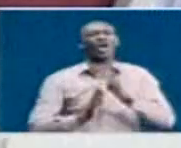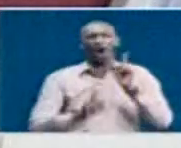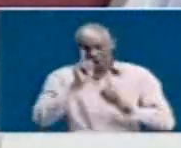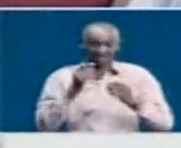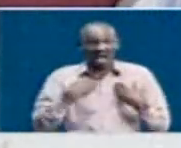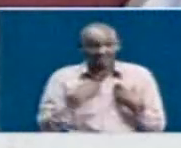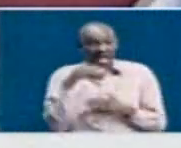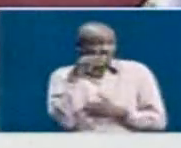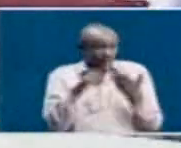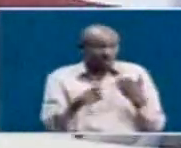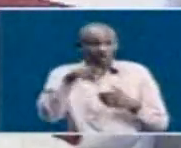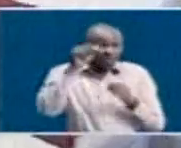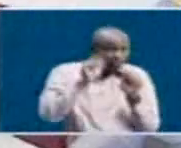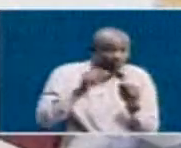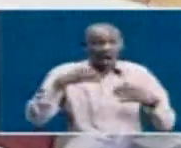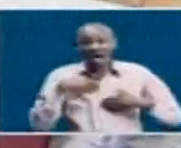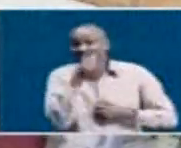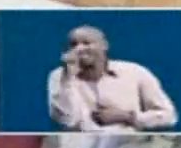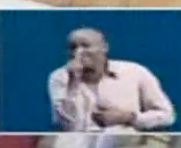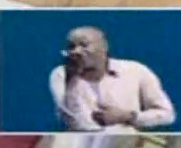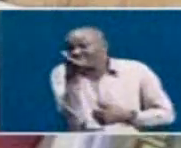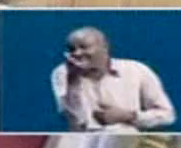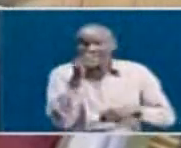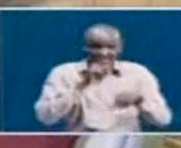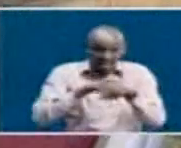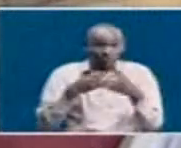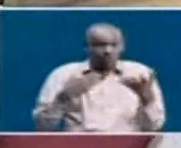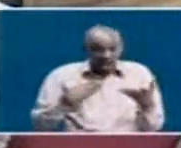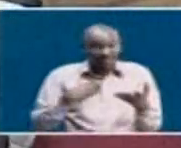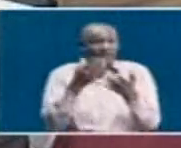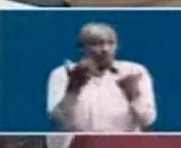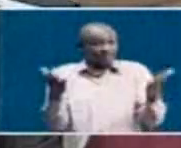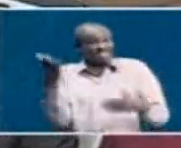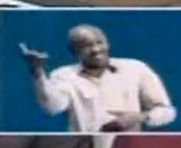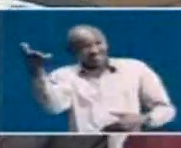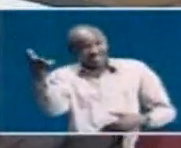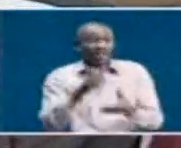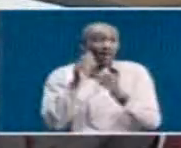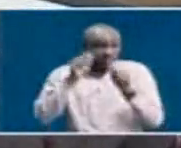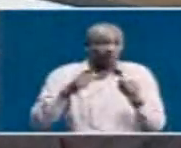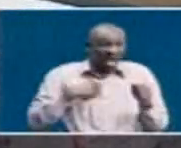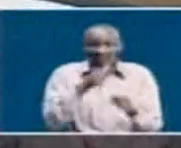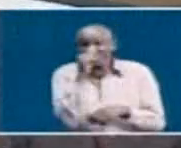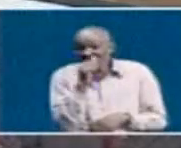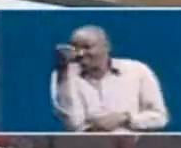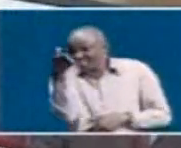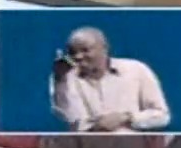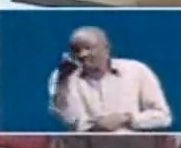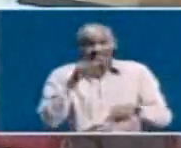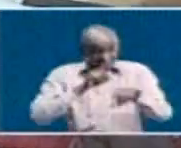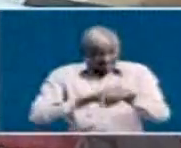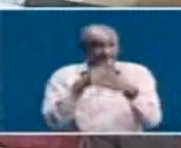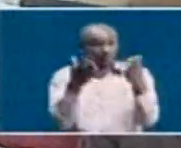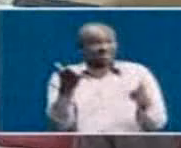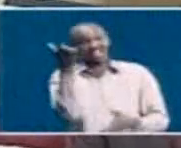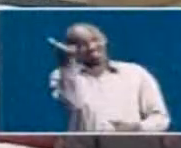tu, je, ni sawa kuwa na siri katika ndoa panapo umiliki wa mali? Je, ni sawa kuwa na siri katika ndoa panapo